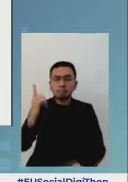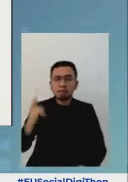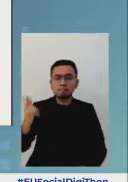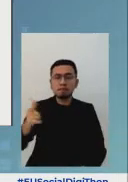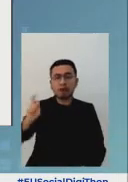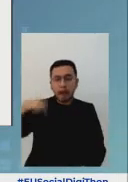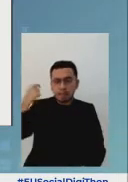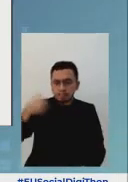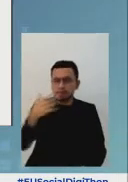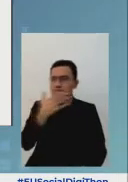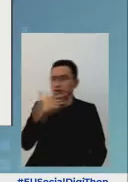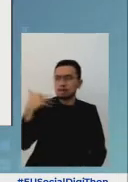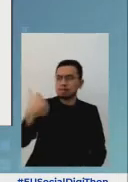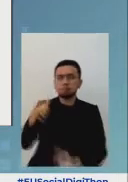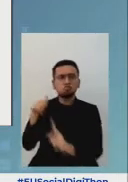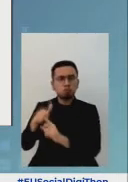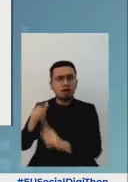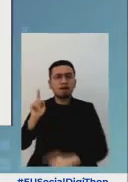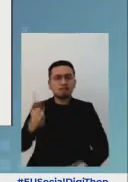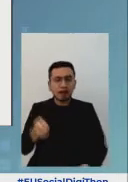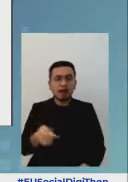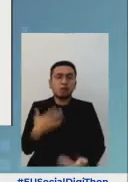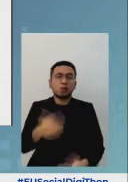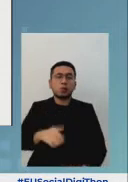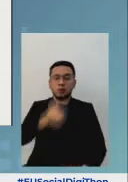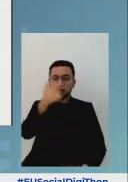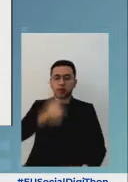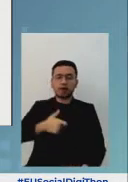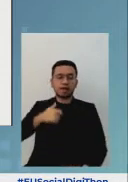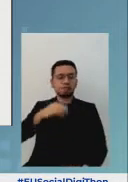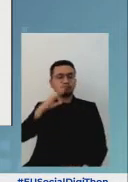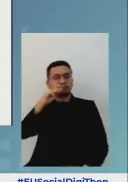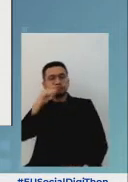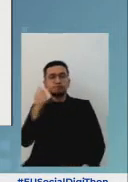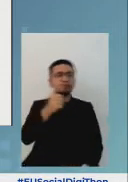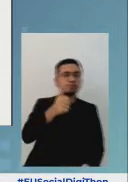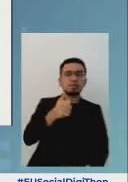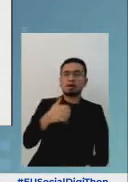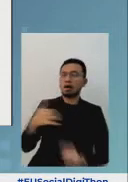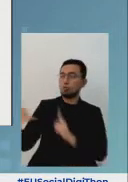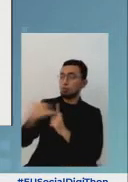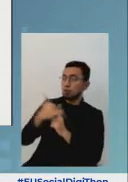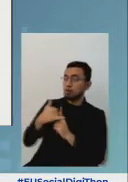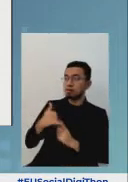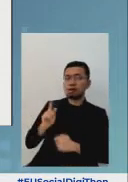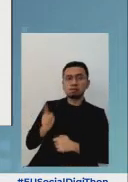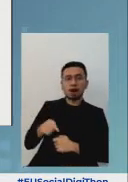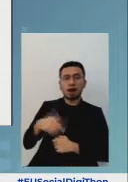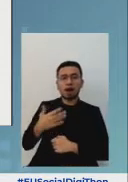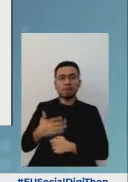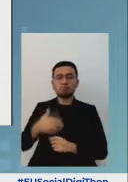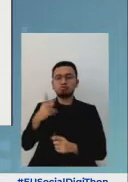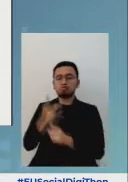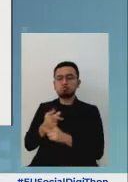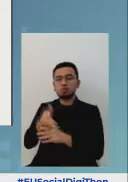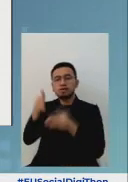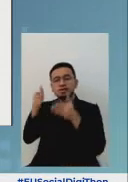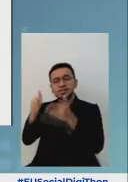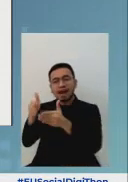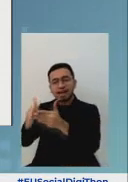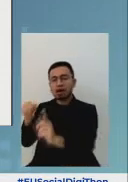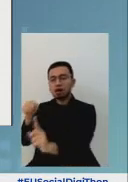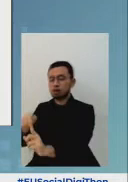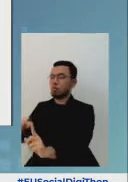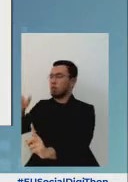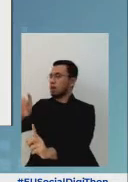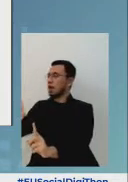Yang pinter ngomong juga dibully, ya, yang disayang guru juga dibully. Nah, jadi sebenarnya di ranah